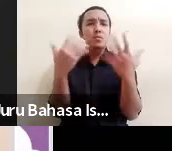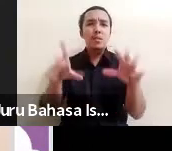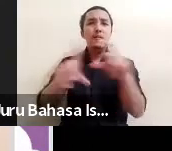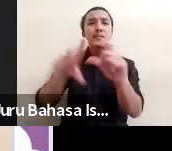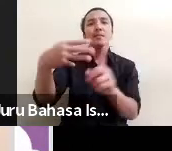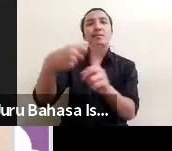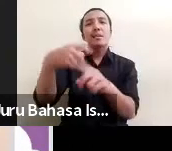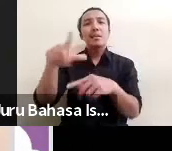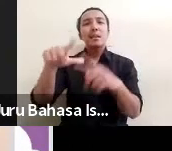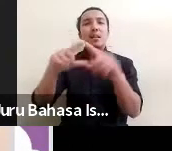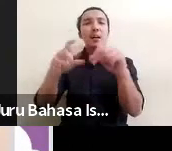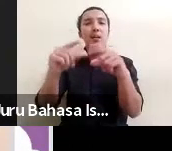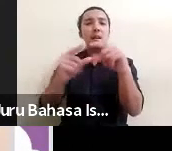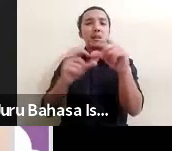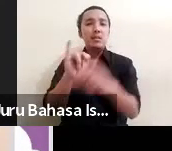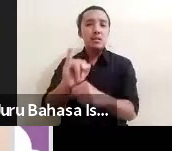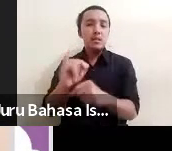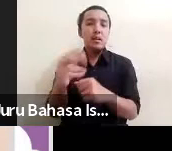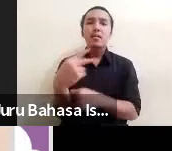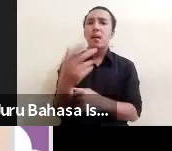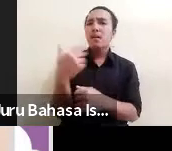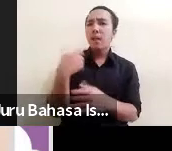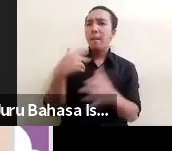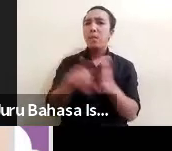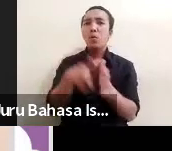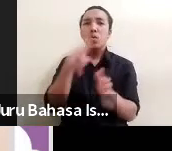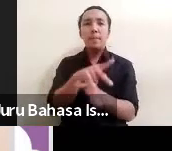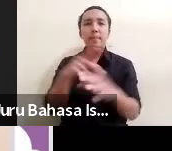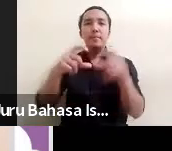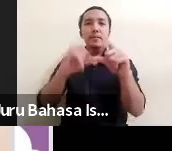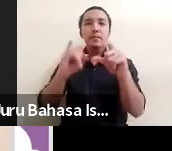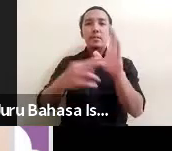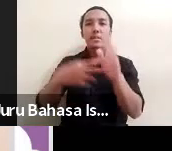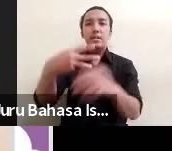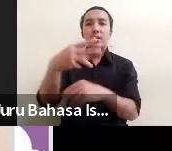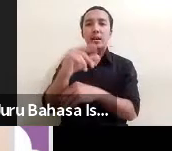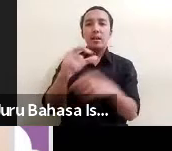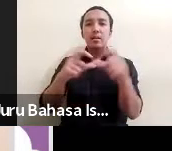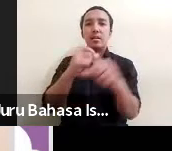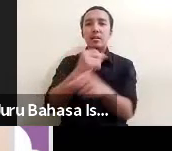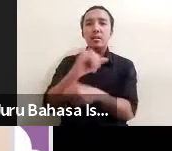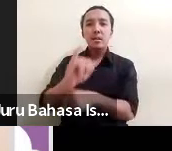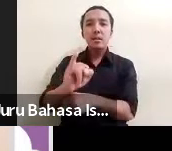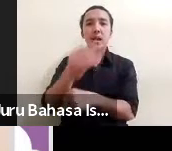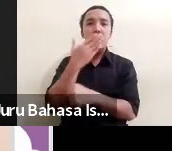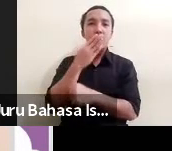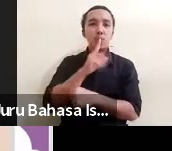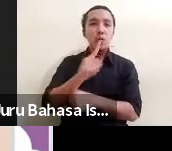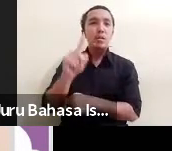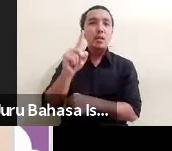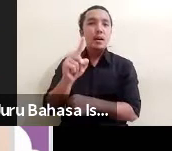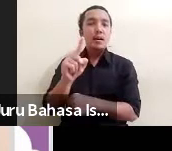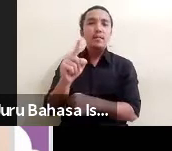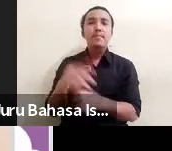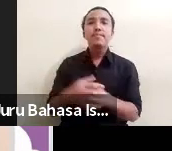ada program sinergi, gitu, Pak. Ini alhamdulillah sekarang di kecamatan, Pak, di kecamatan, di desa,